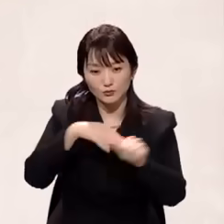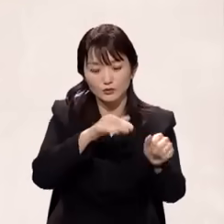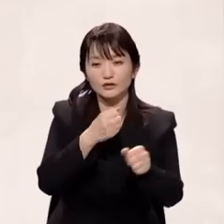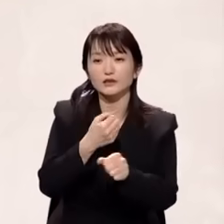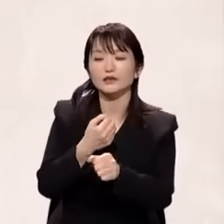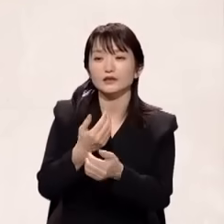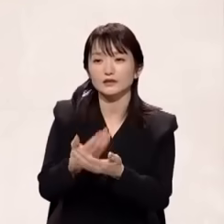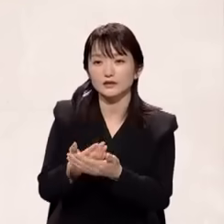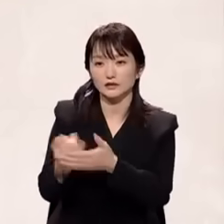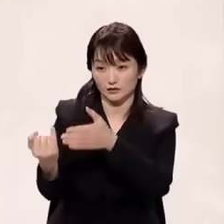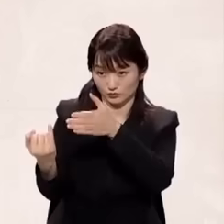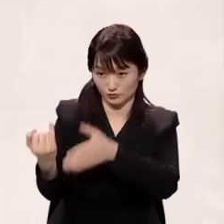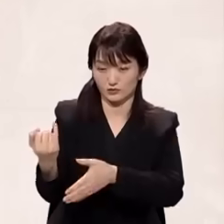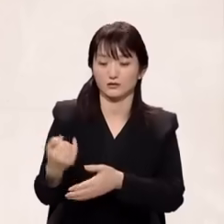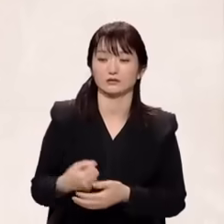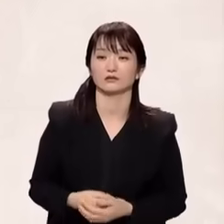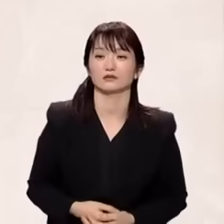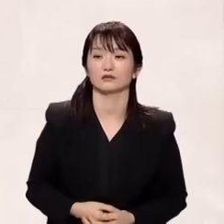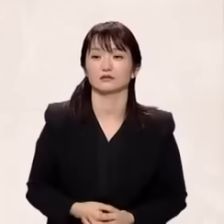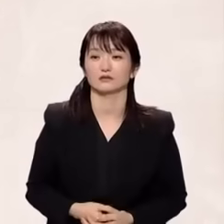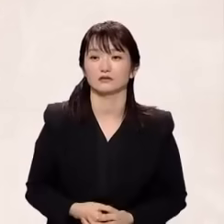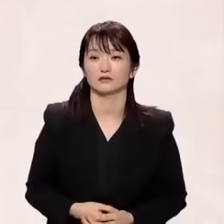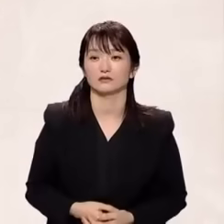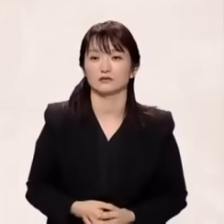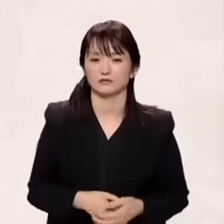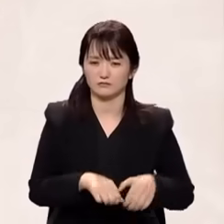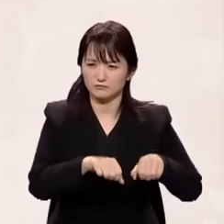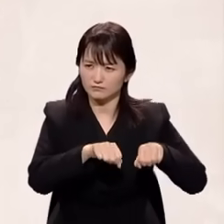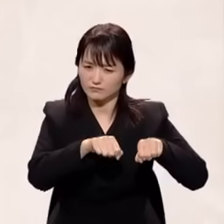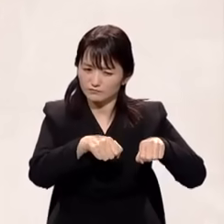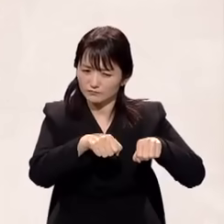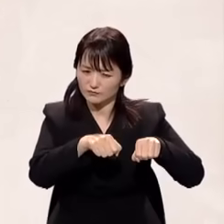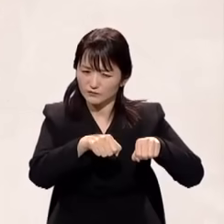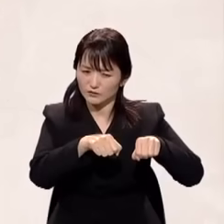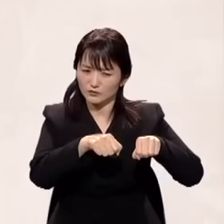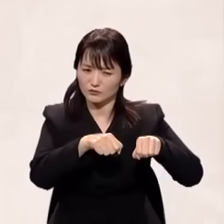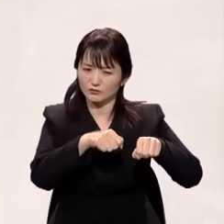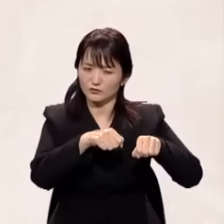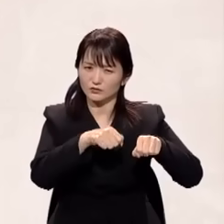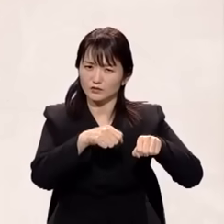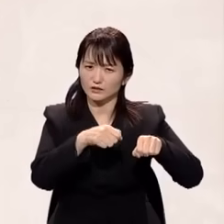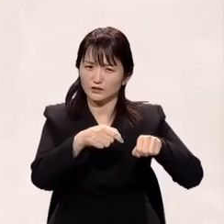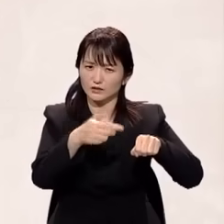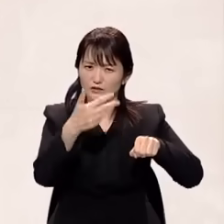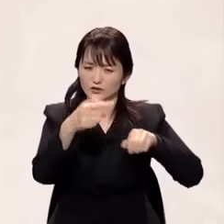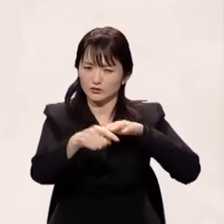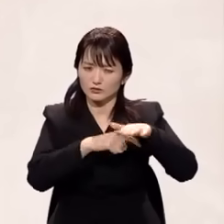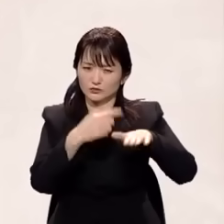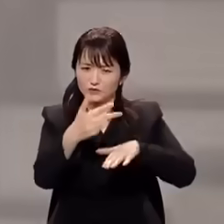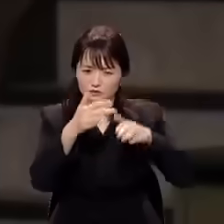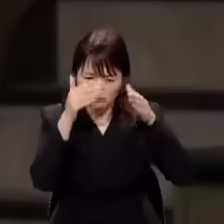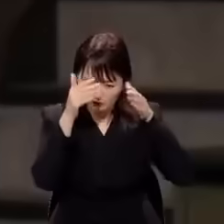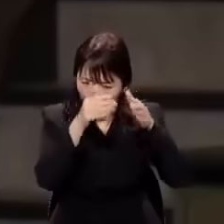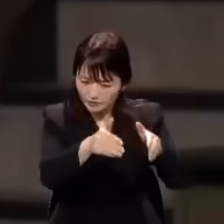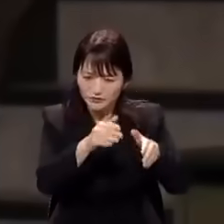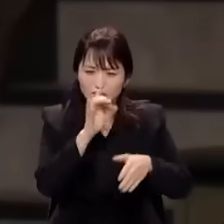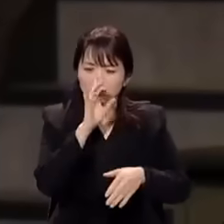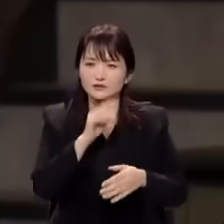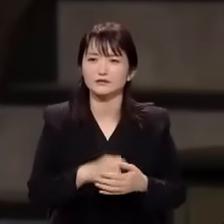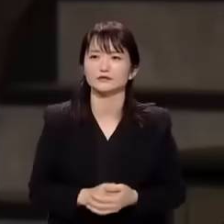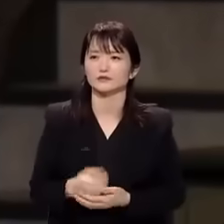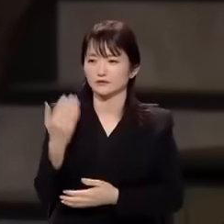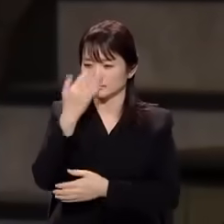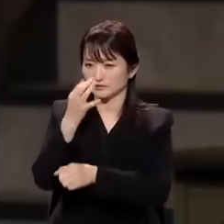거 그래서 저는 개인적으로는 이것을 오토바이에 국한시키는 것은 상당히 위험하다라는 왜 그러냐면 성매매 업소